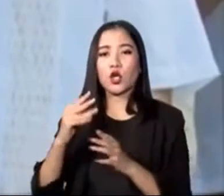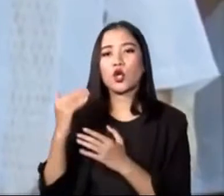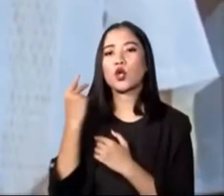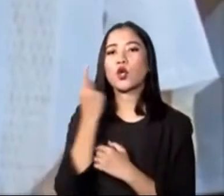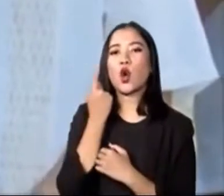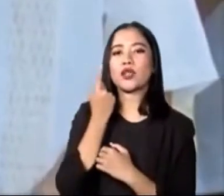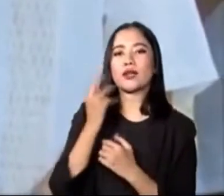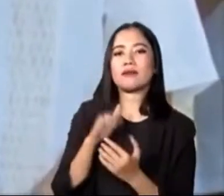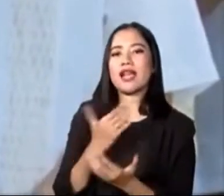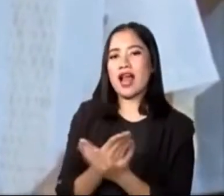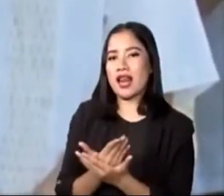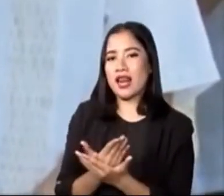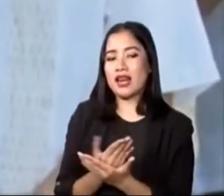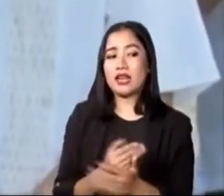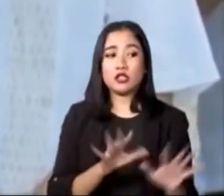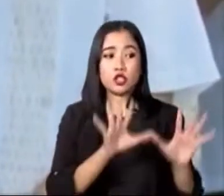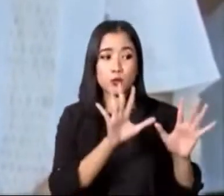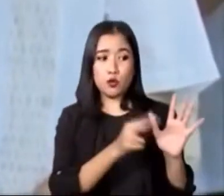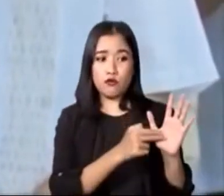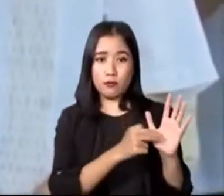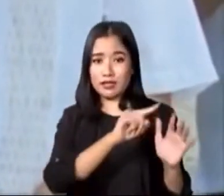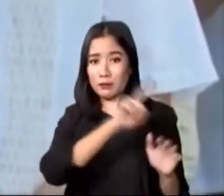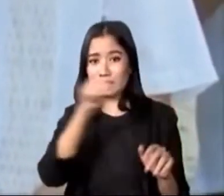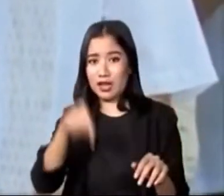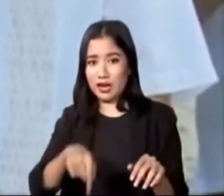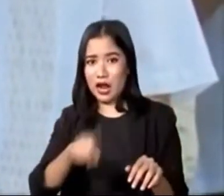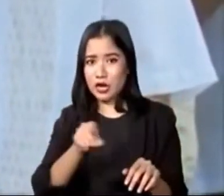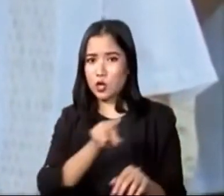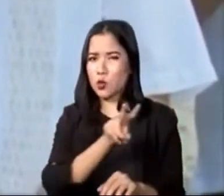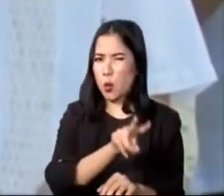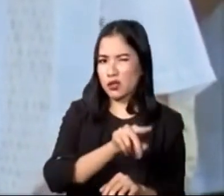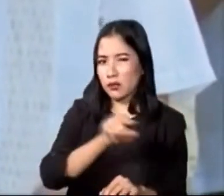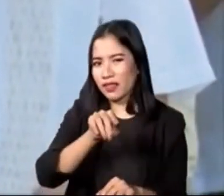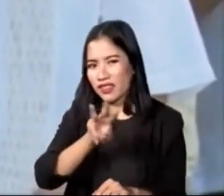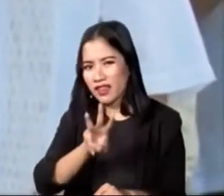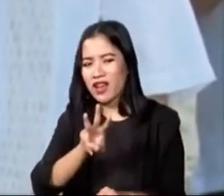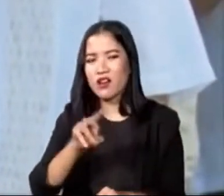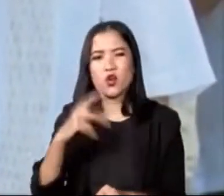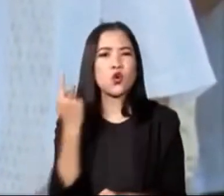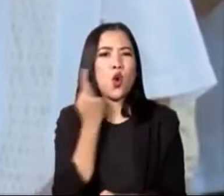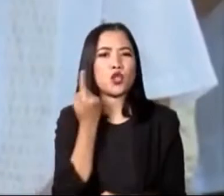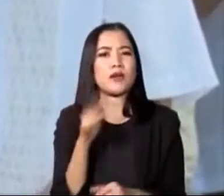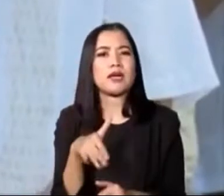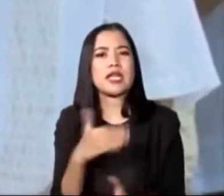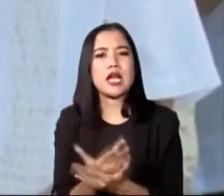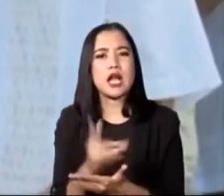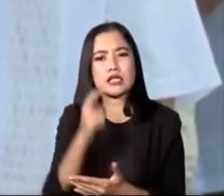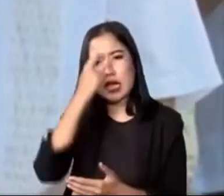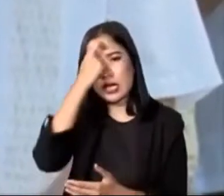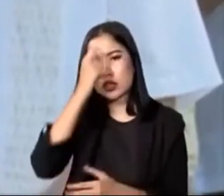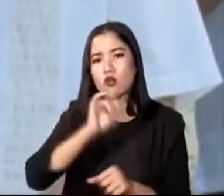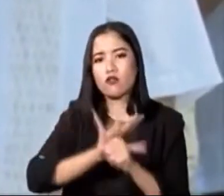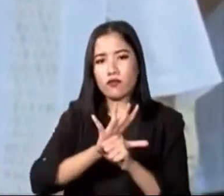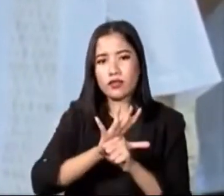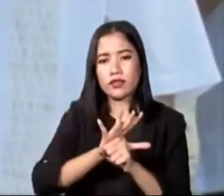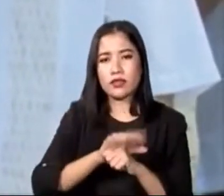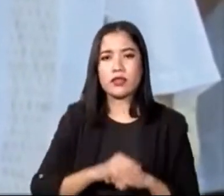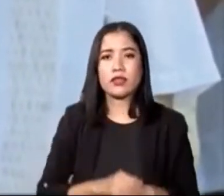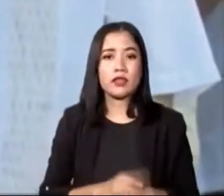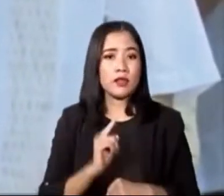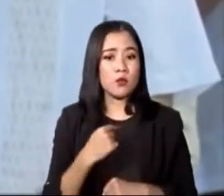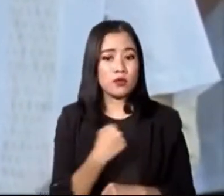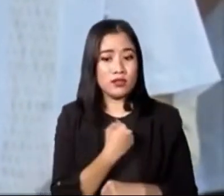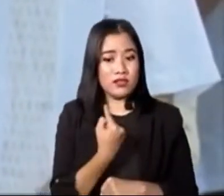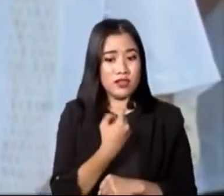Kemudian dalam antara 10 November sampai sekarang ada beberapa dokter, ada 2 atau 3 dokter juga yang meninggal yang dikarenakan COVID. Dan kalau